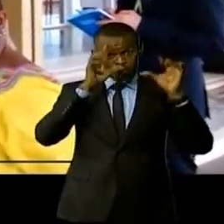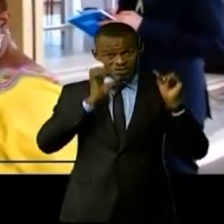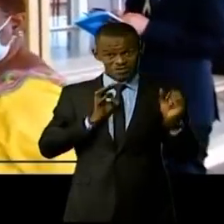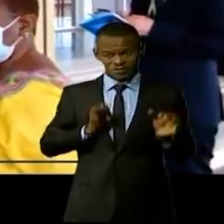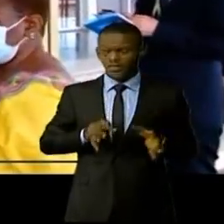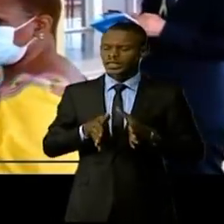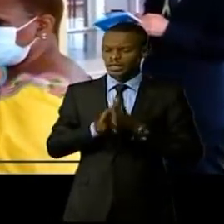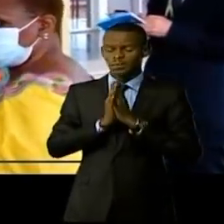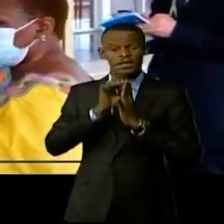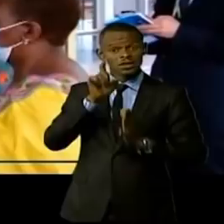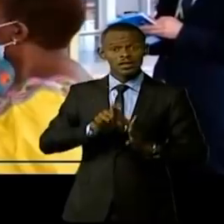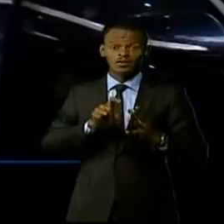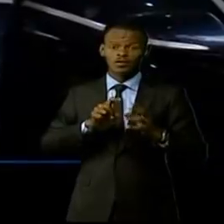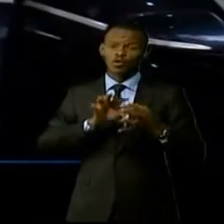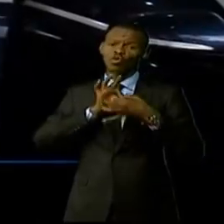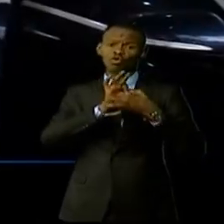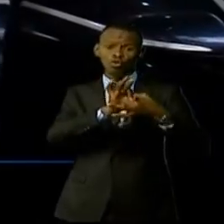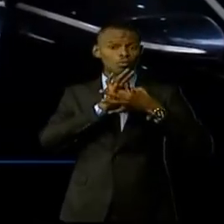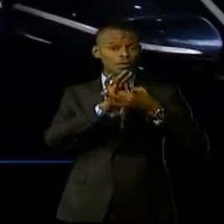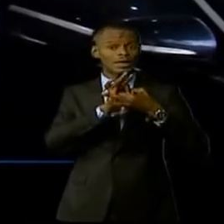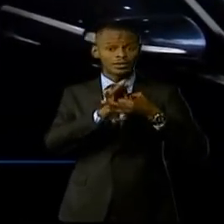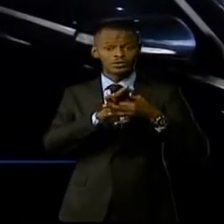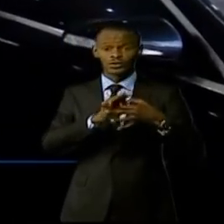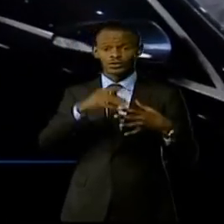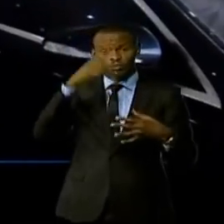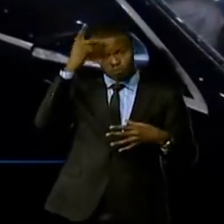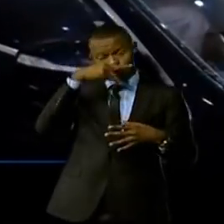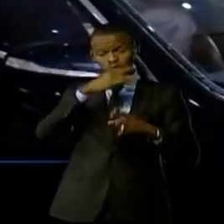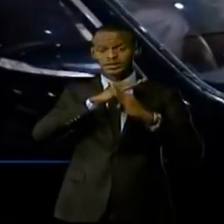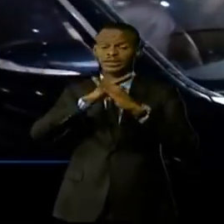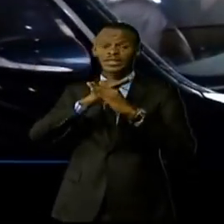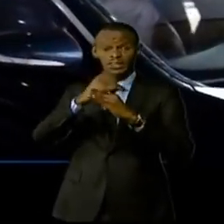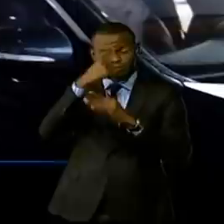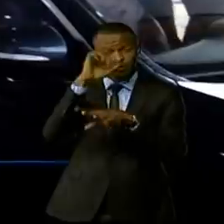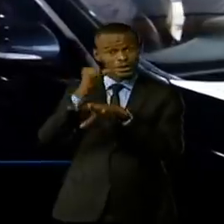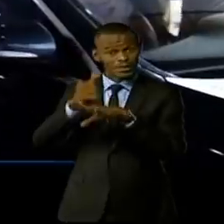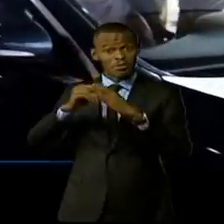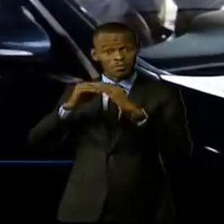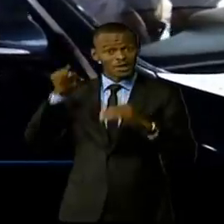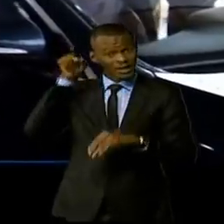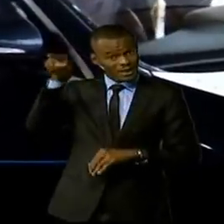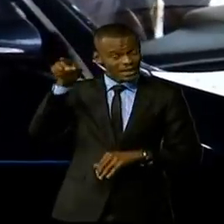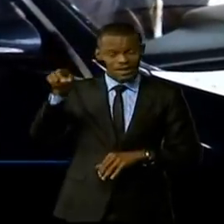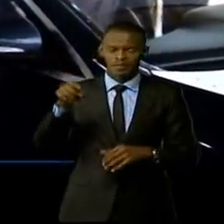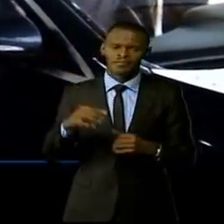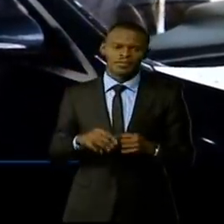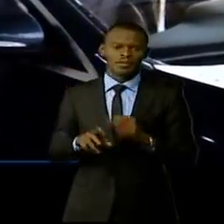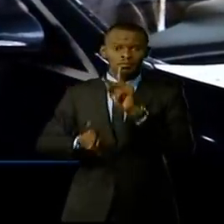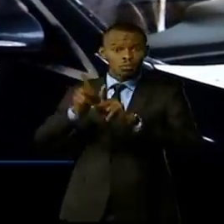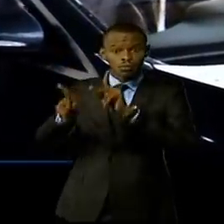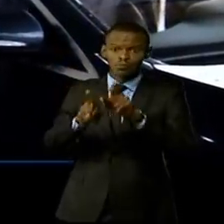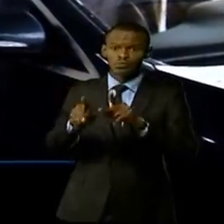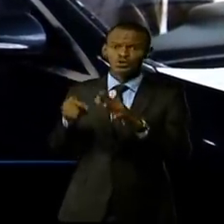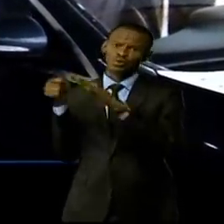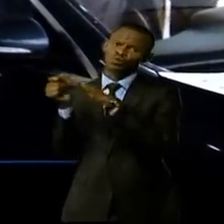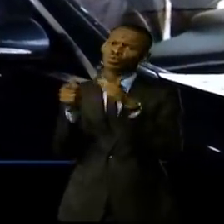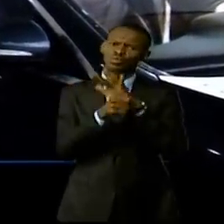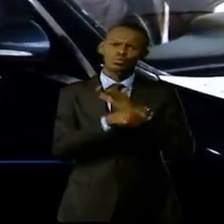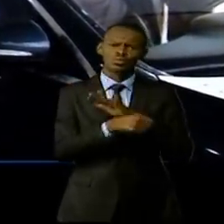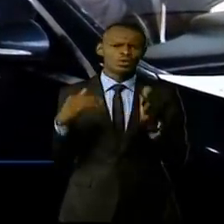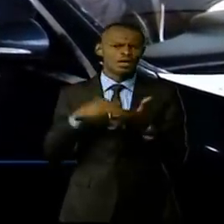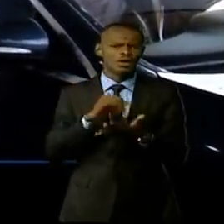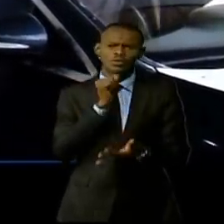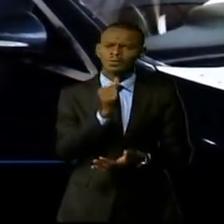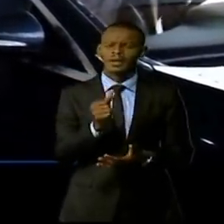et sécuritaire renforcée pour mieux assurer la paix et la stabilité dans l'est du pays, a indiqué les